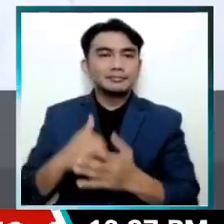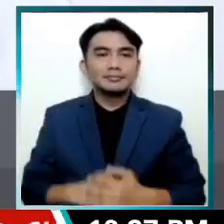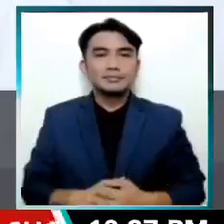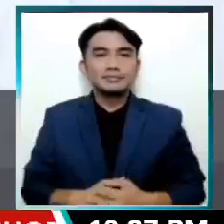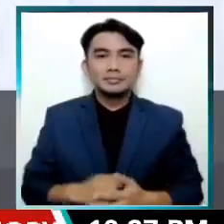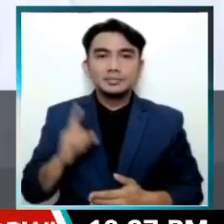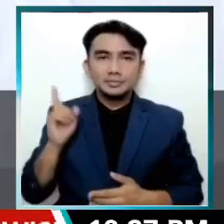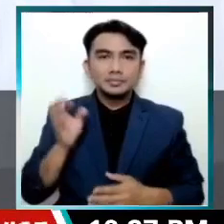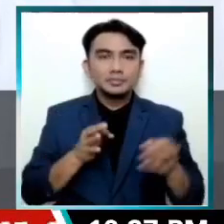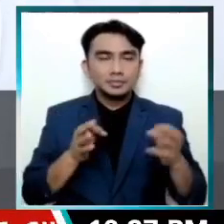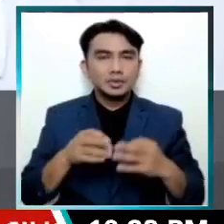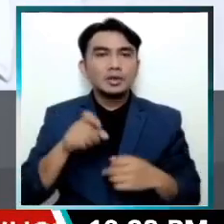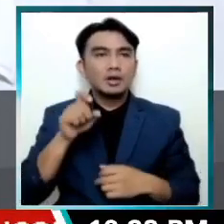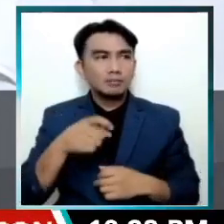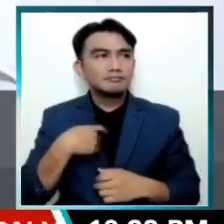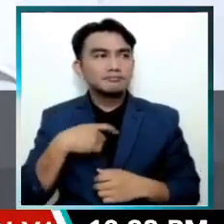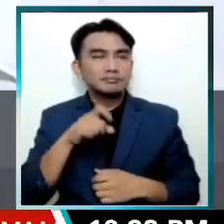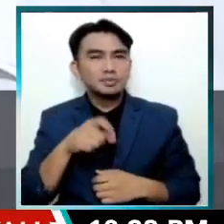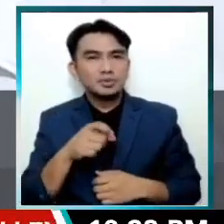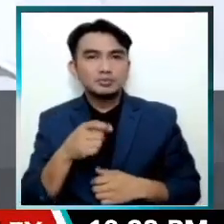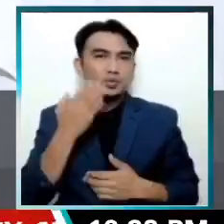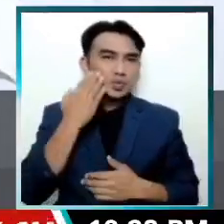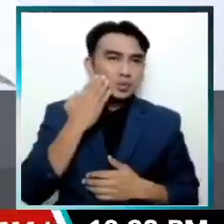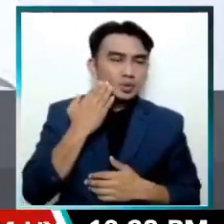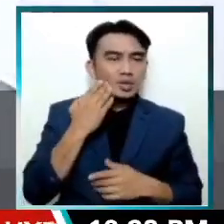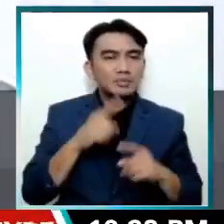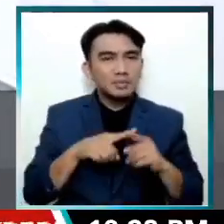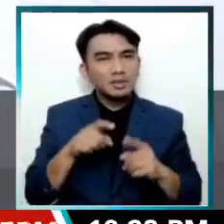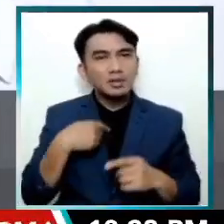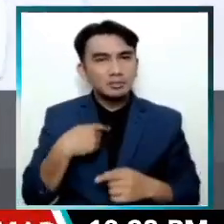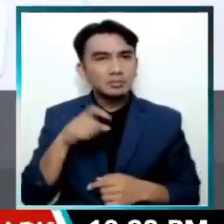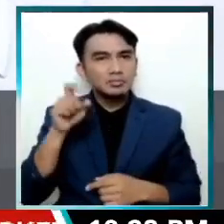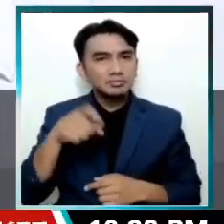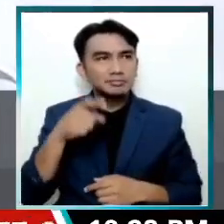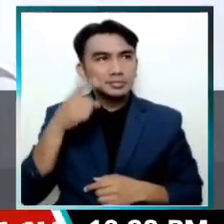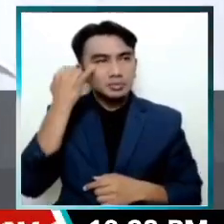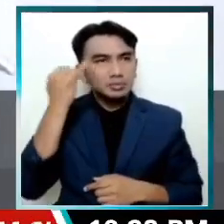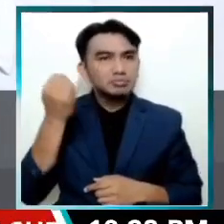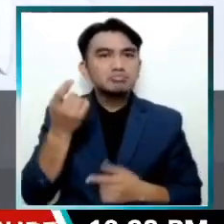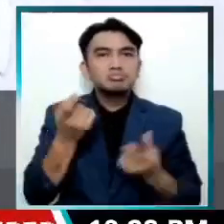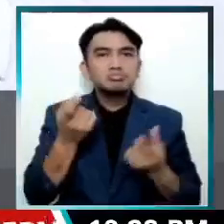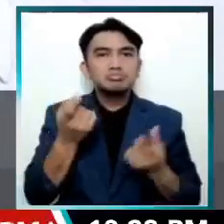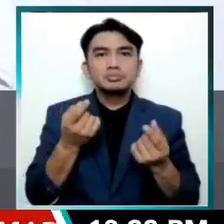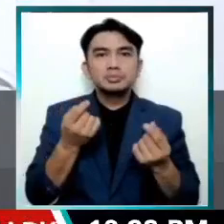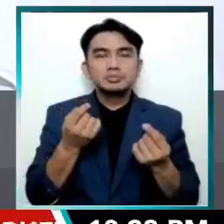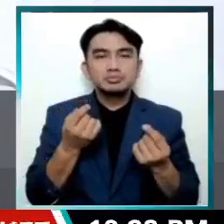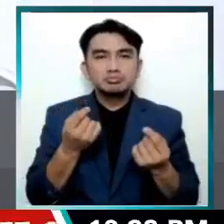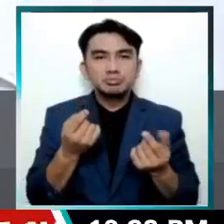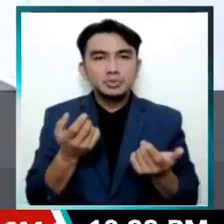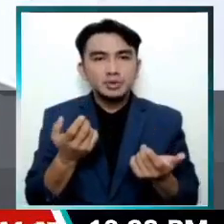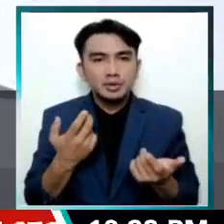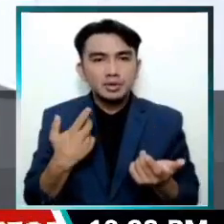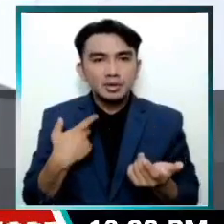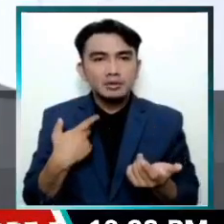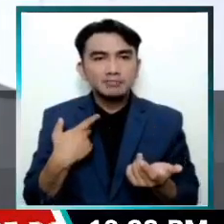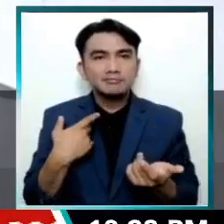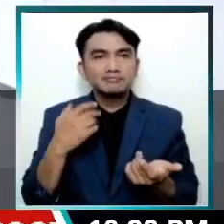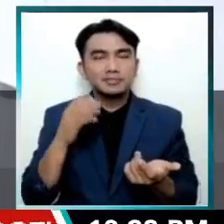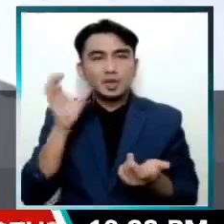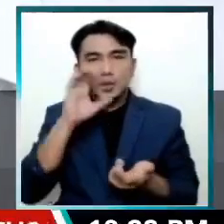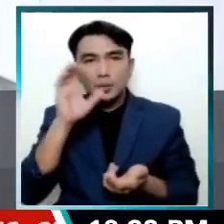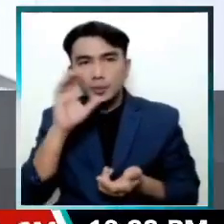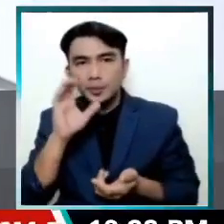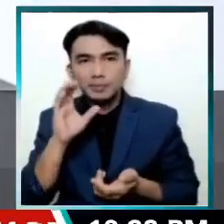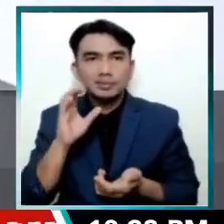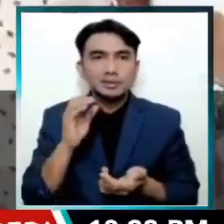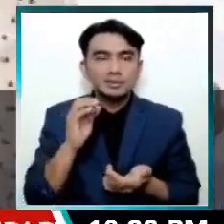kahit papano, I need to move. Kailangan talaga I need to look for other